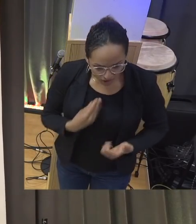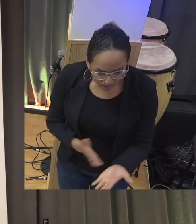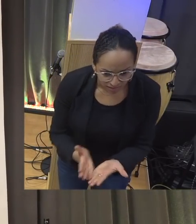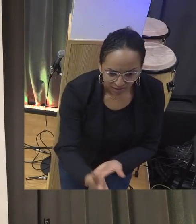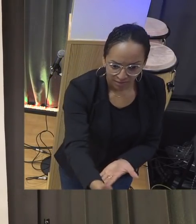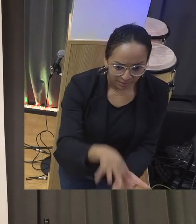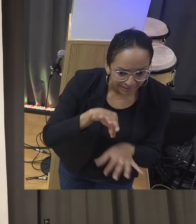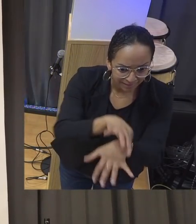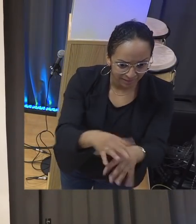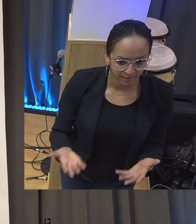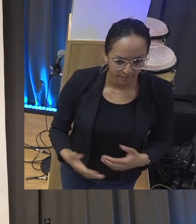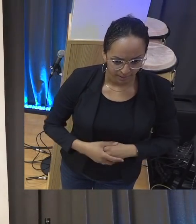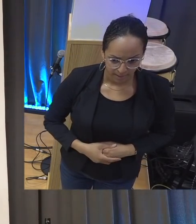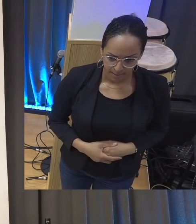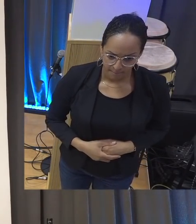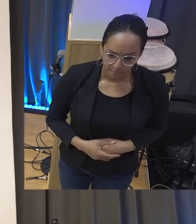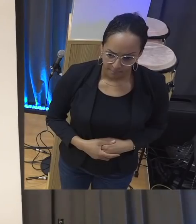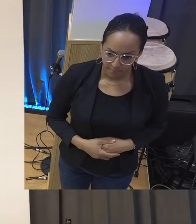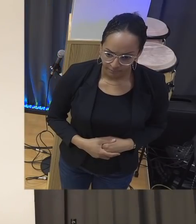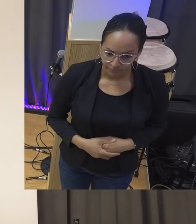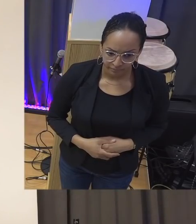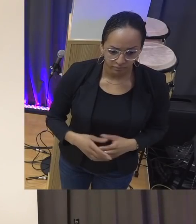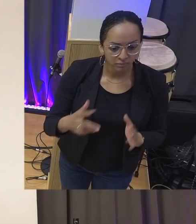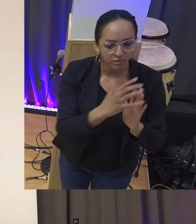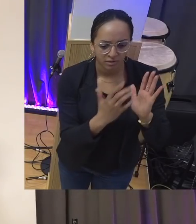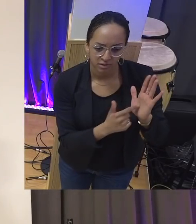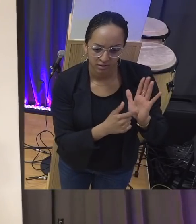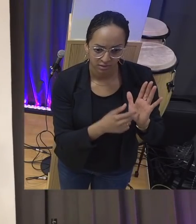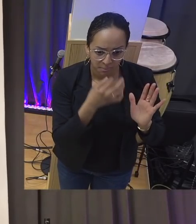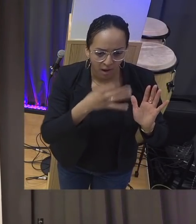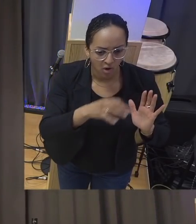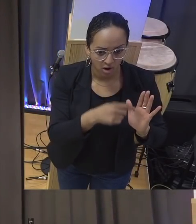Saint-Esprit. Il y a une logique dans cette parole, c'est que